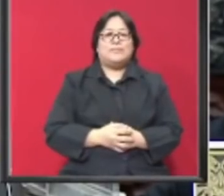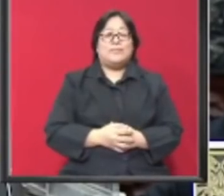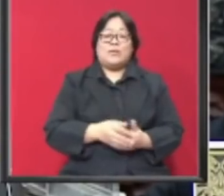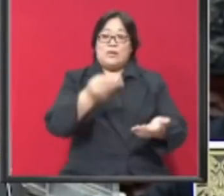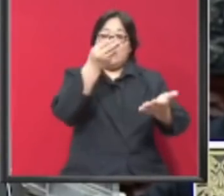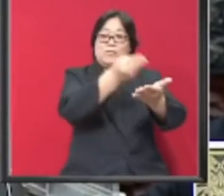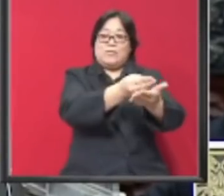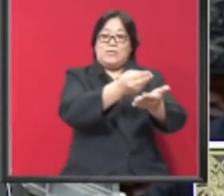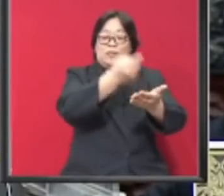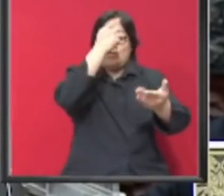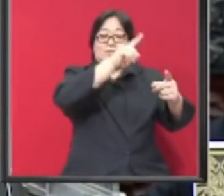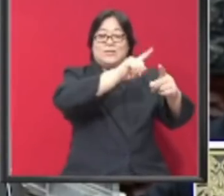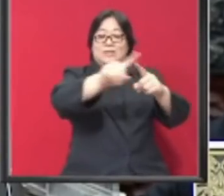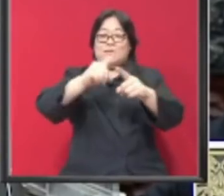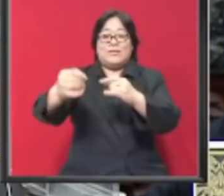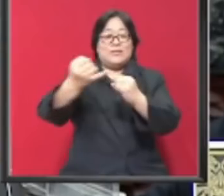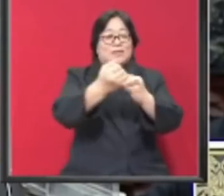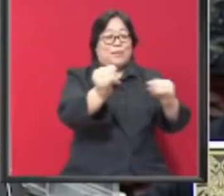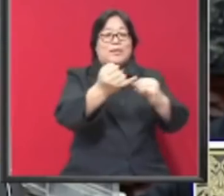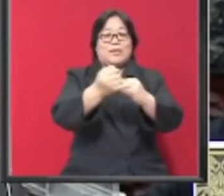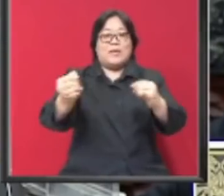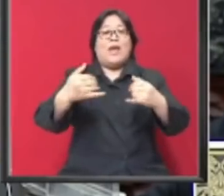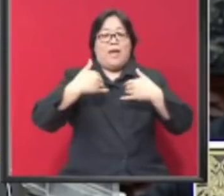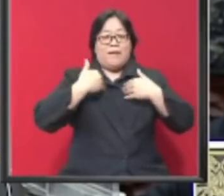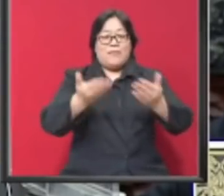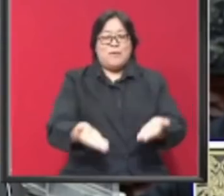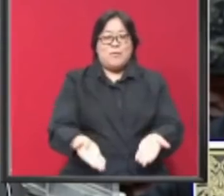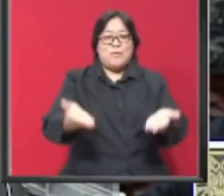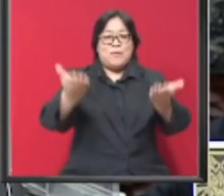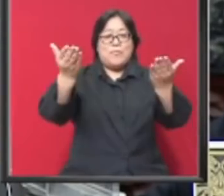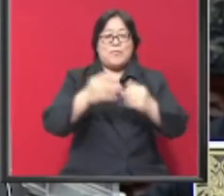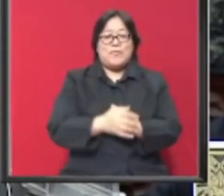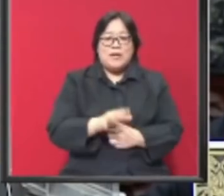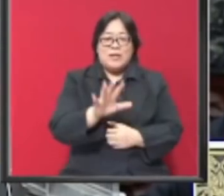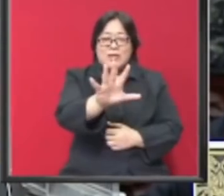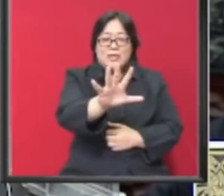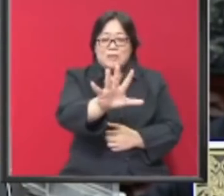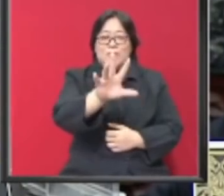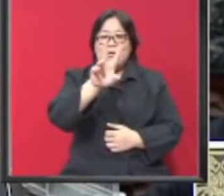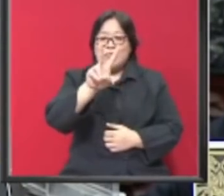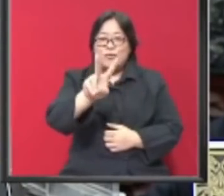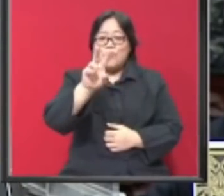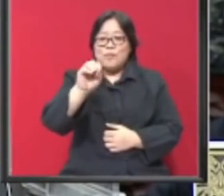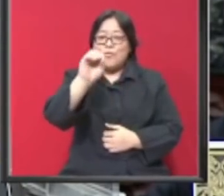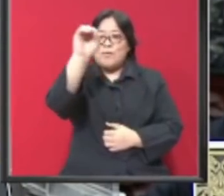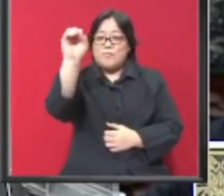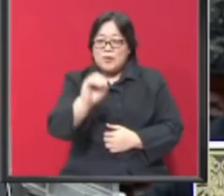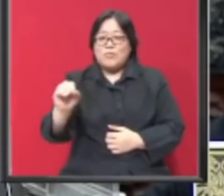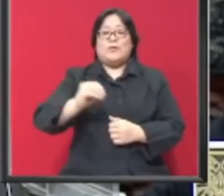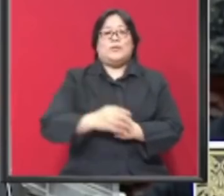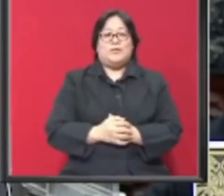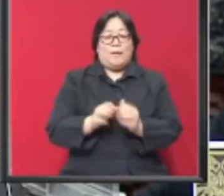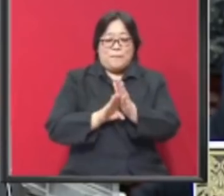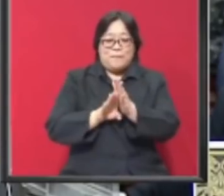di peruntukan untuk berbagai jabatan ada yang dinaikkan sehingga l520 ratus